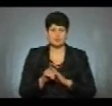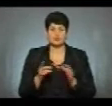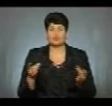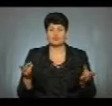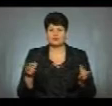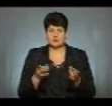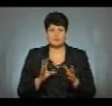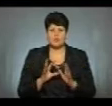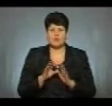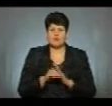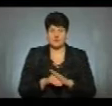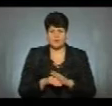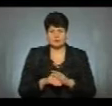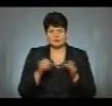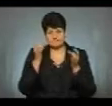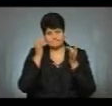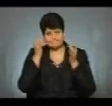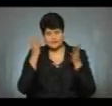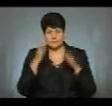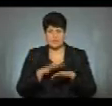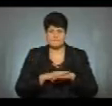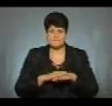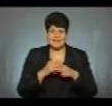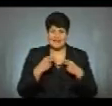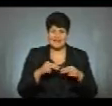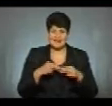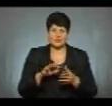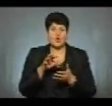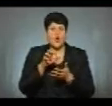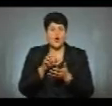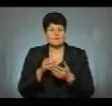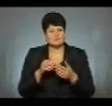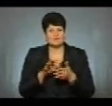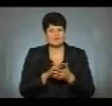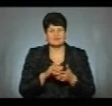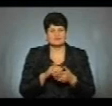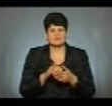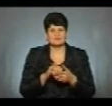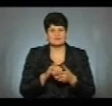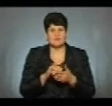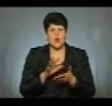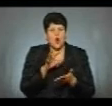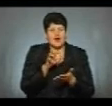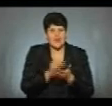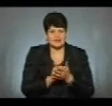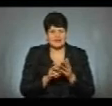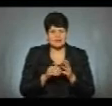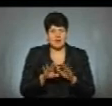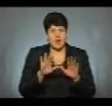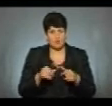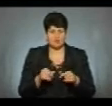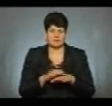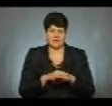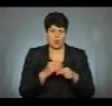потрібно впровадити цивілізований ринок оренди землі, а потім уже ринок